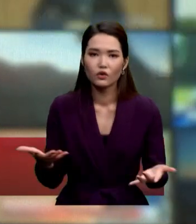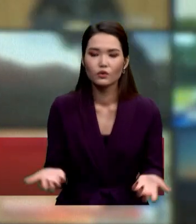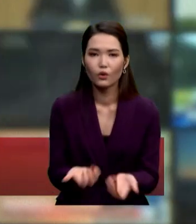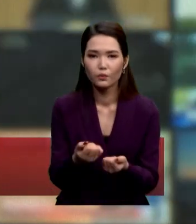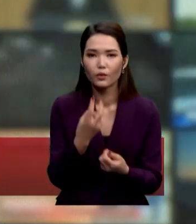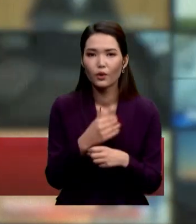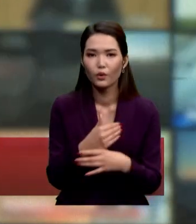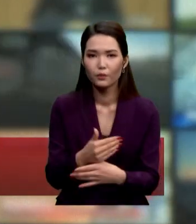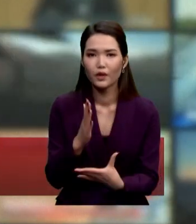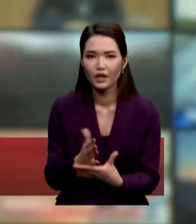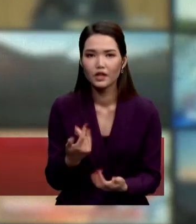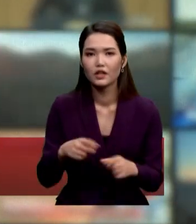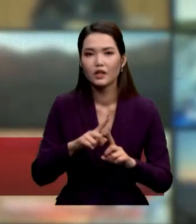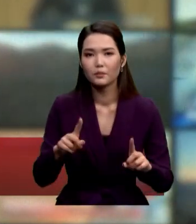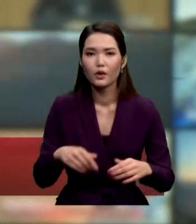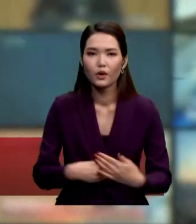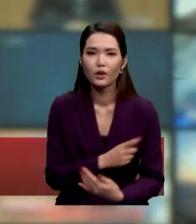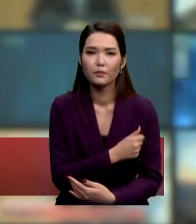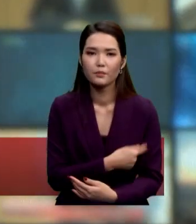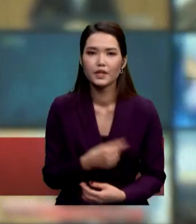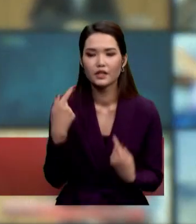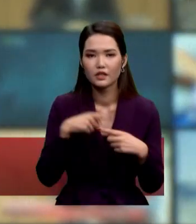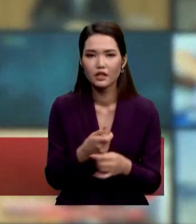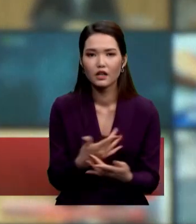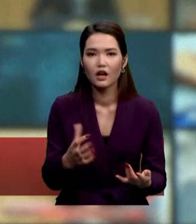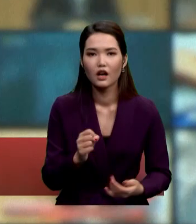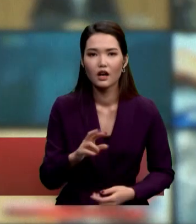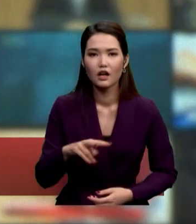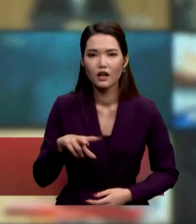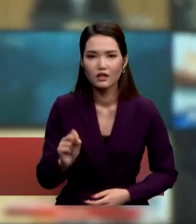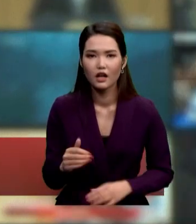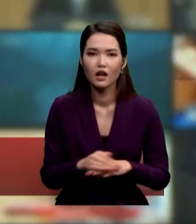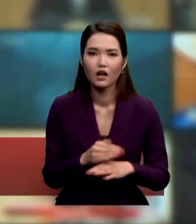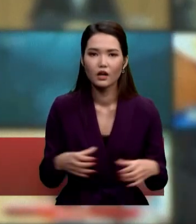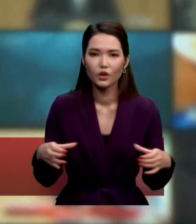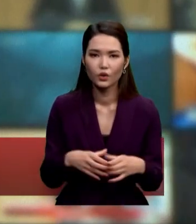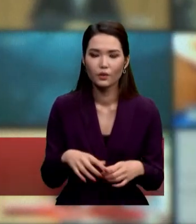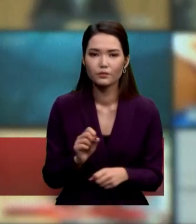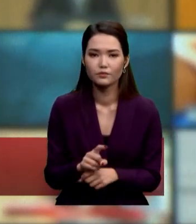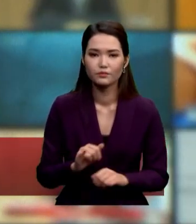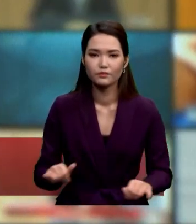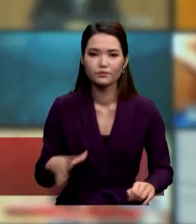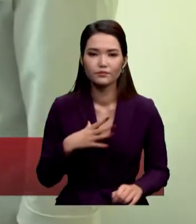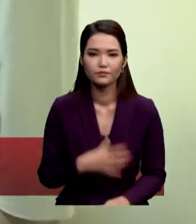құтқаруға көмектесуде. Бірге медициналық жабдық дәрігерлерге Аяла қайырымдылық қоры арқылы табысталды.